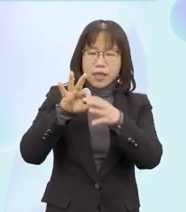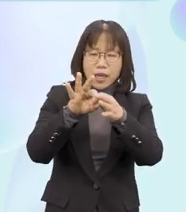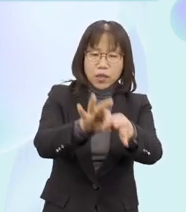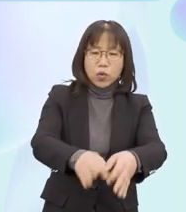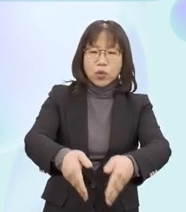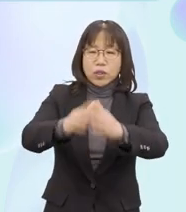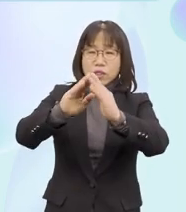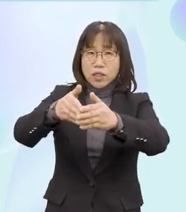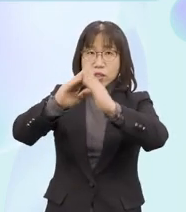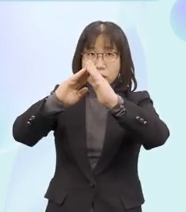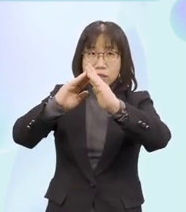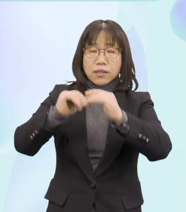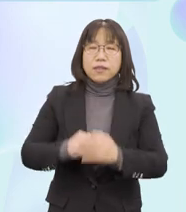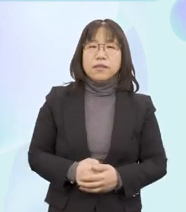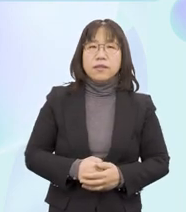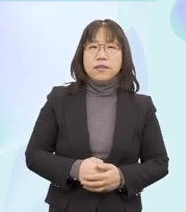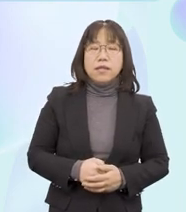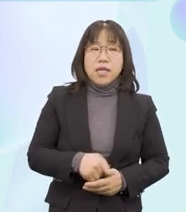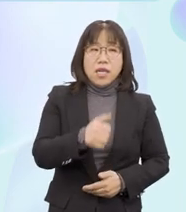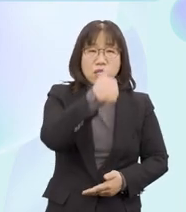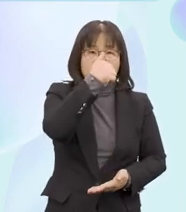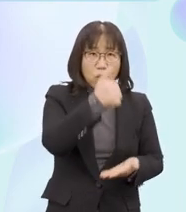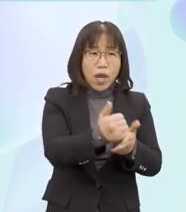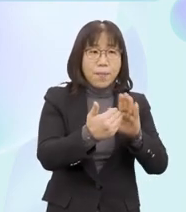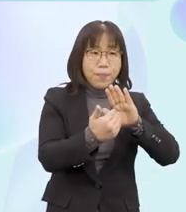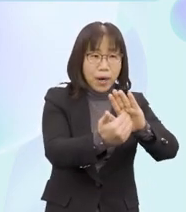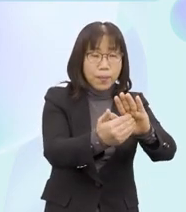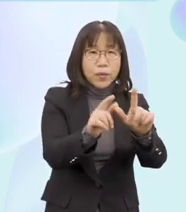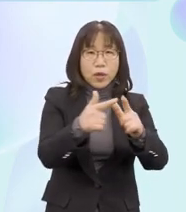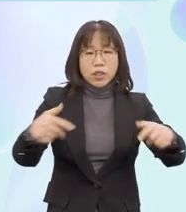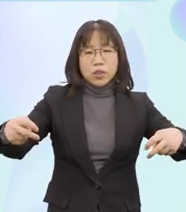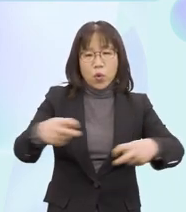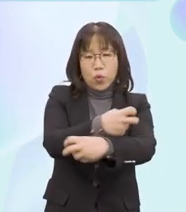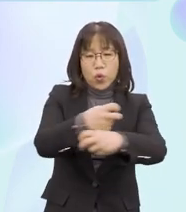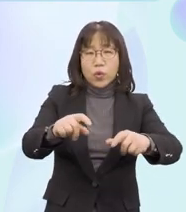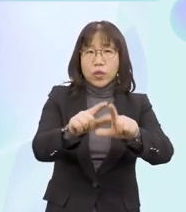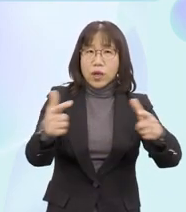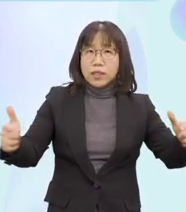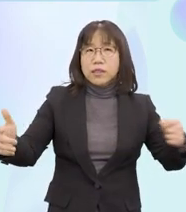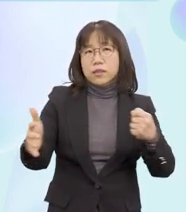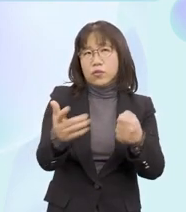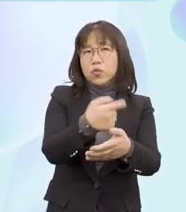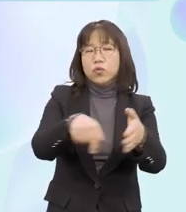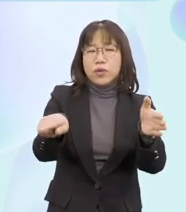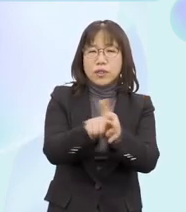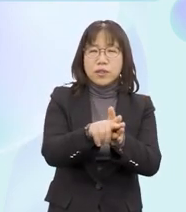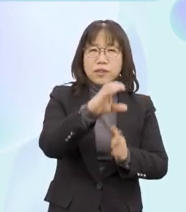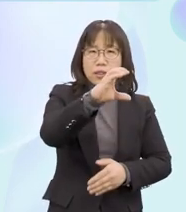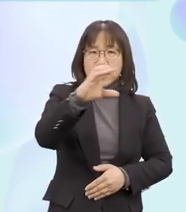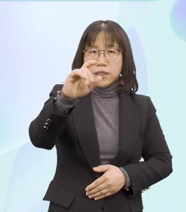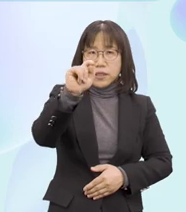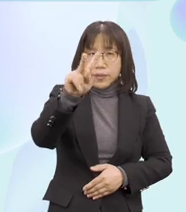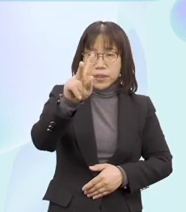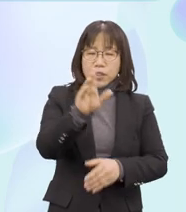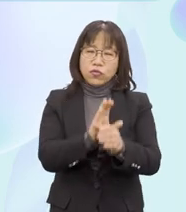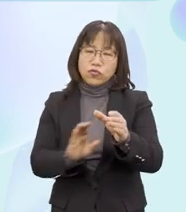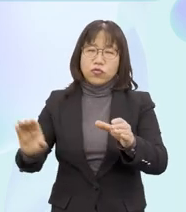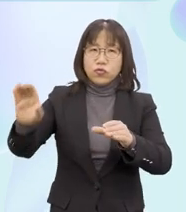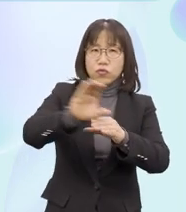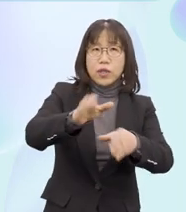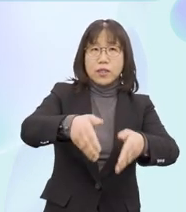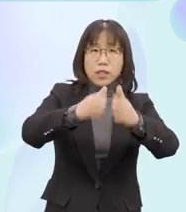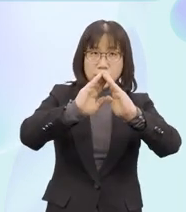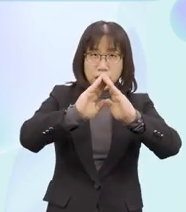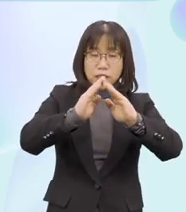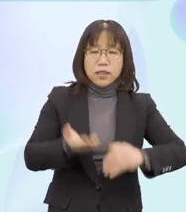설치 해 왔는데요 군은 방법 목적과 교통 환경 관련 00 cctv 추가 설치 로 지역 내